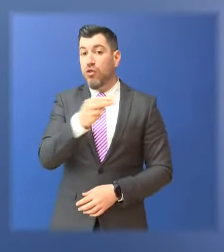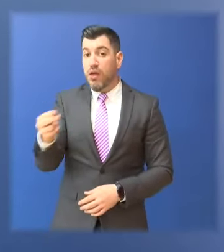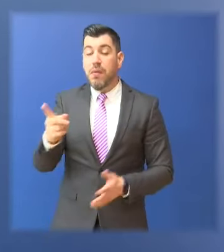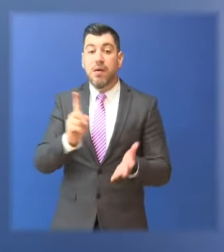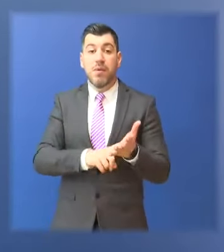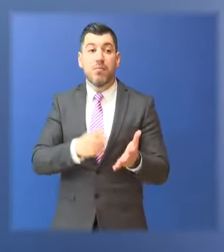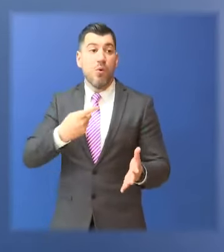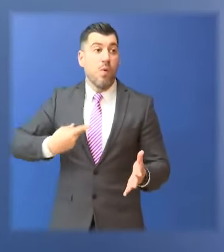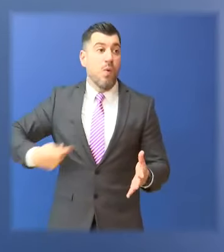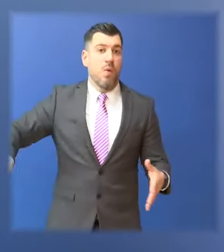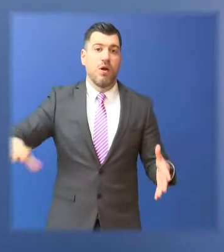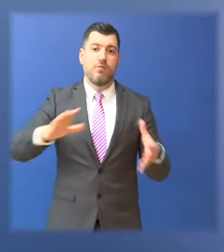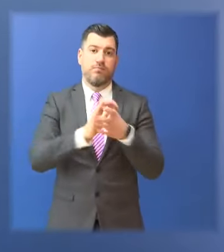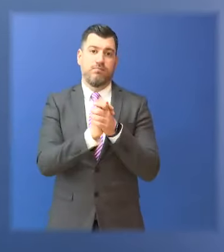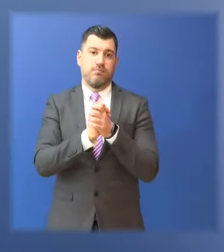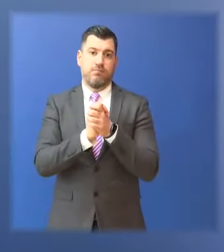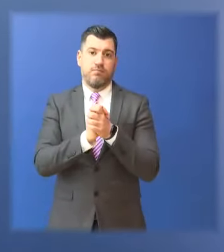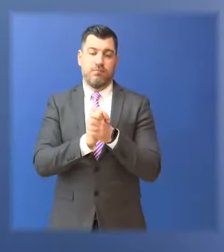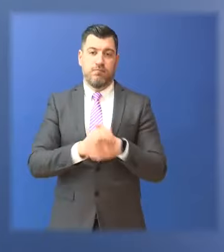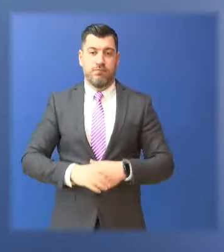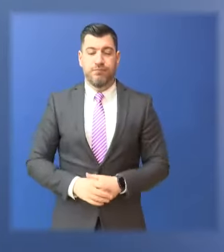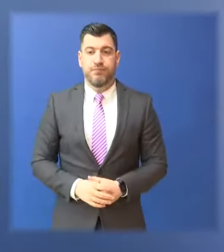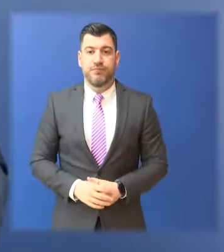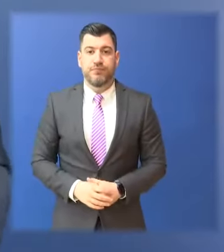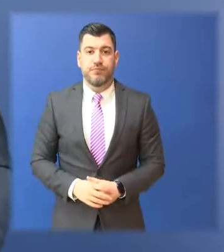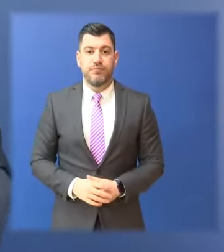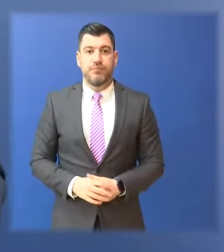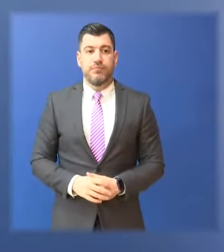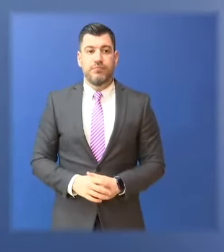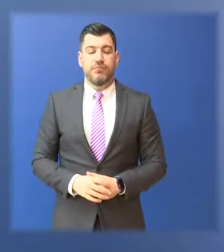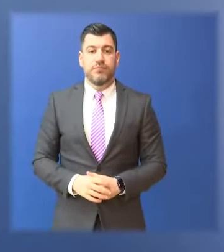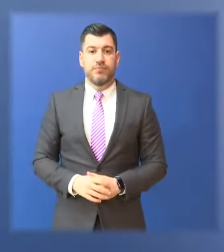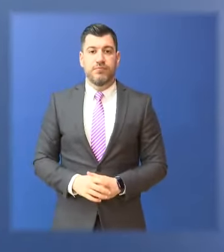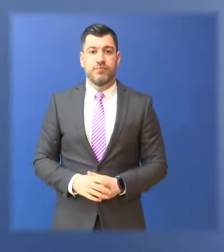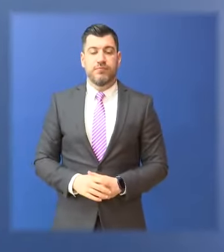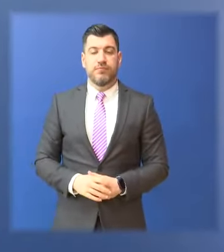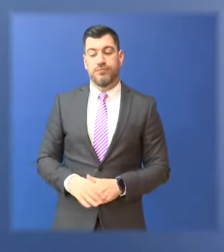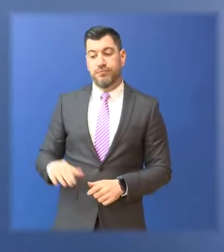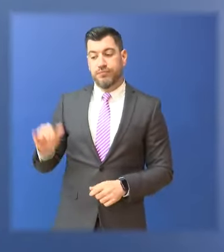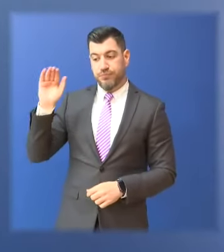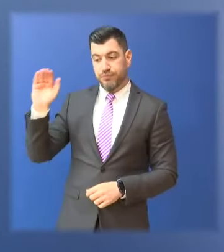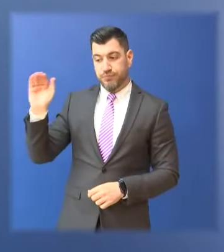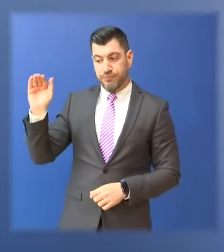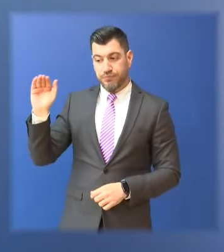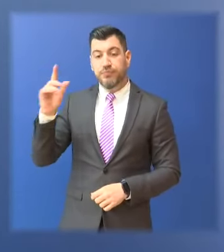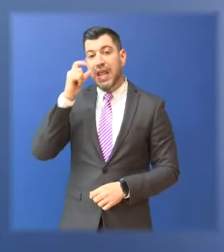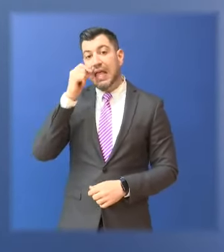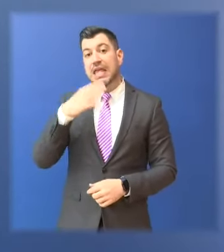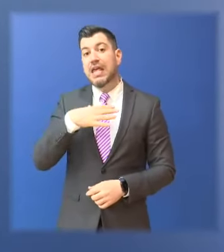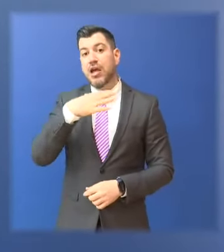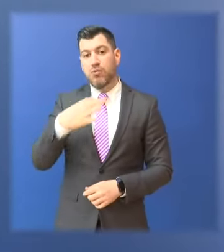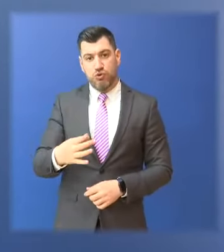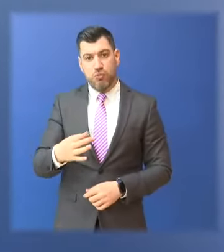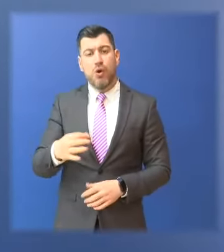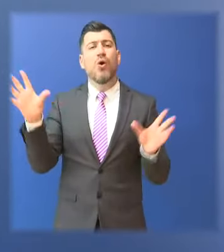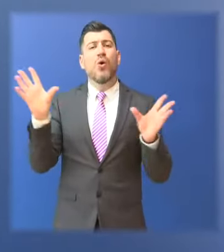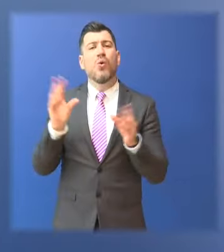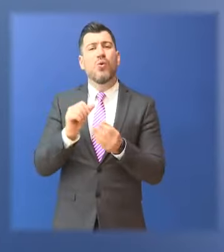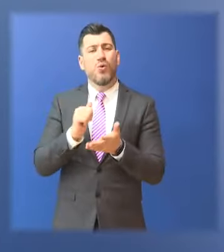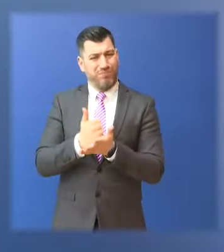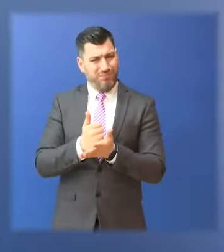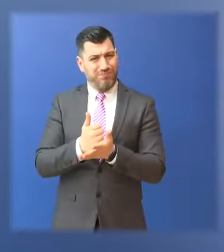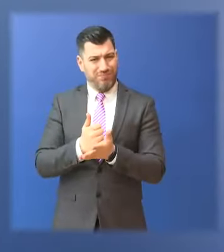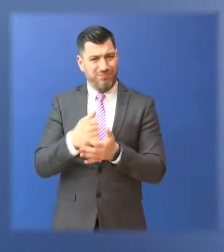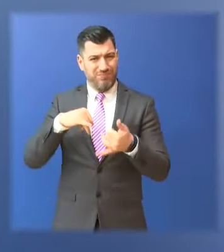θα είναι ο λόγος μας. Ελάτε. Κύριε Εκπρόσωπε, παραμένοντας στο γάμο των ομόφυλων ζευγαριών, πρώτον, δεν μας